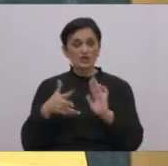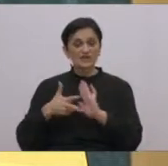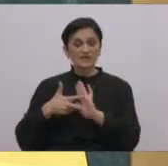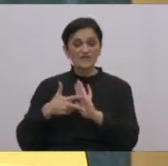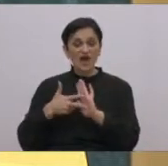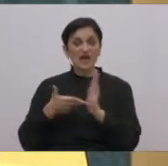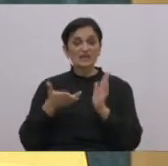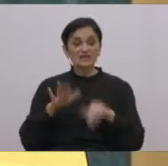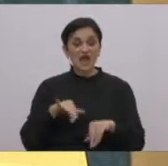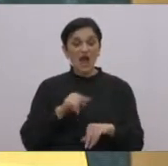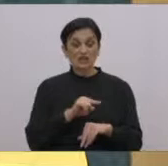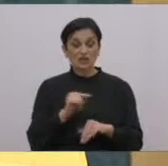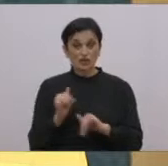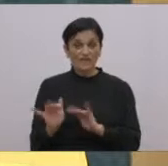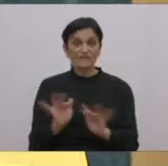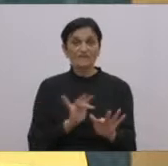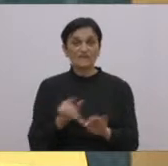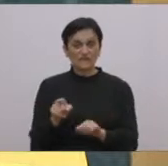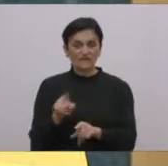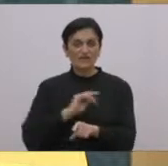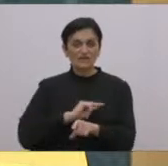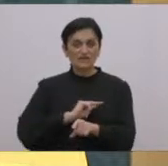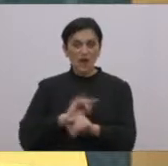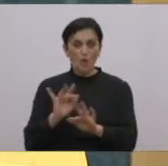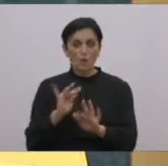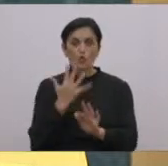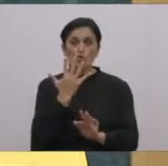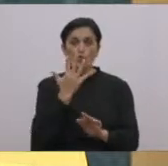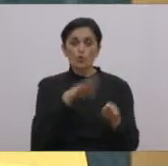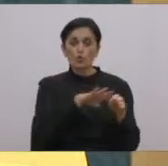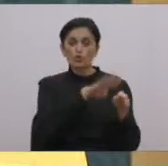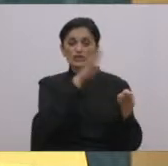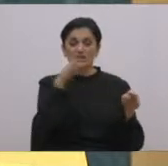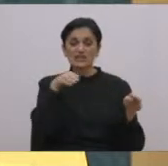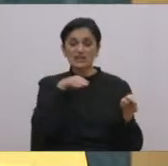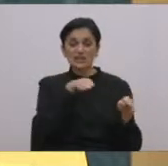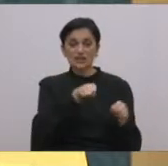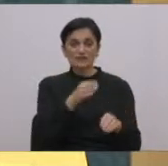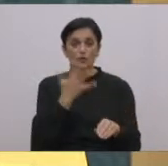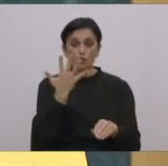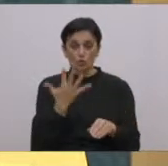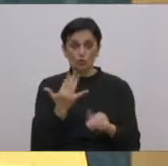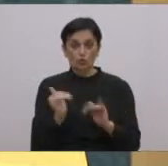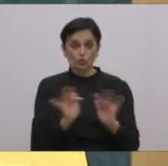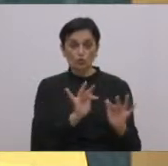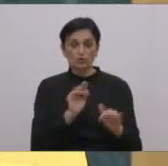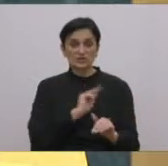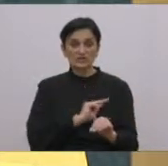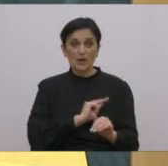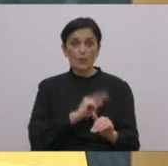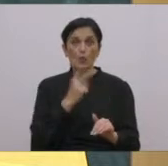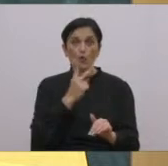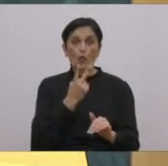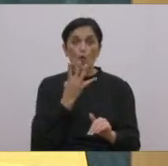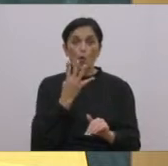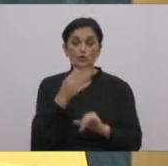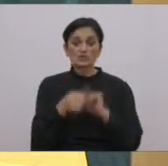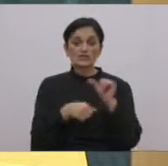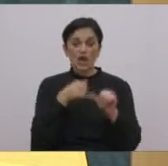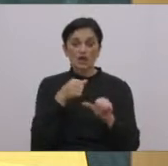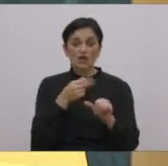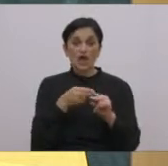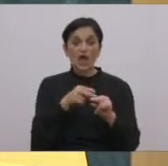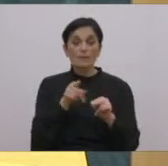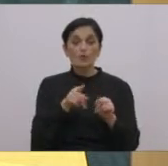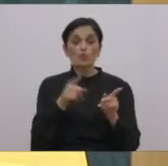და დანარჩენზე მიმდინარეობს სამუშაოები. 5 გვირაბია და 5 ვეზე მიმდინარეობს სამუშაოები. იმდაგვარად, რომ 2024 წელს